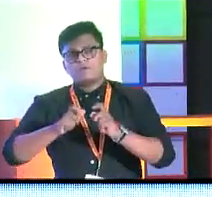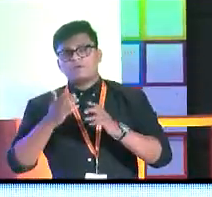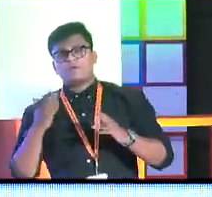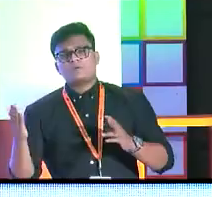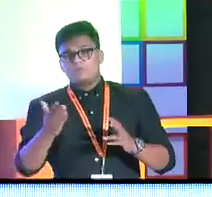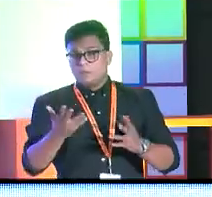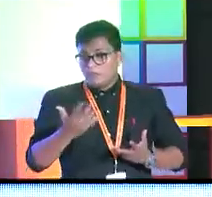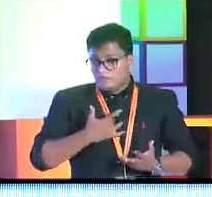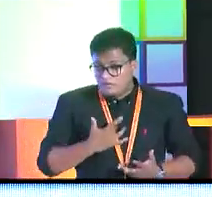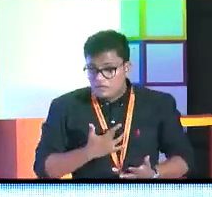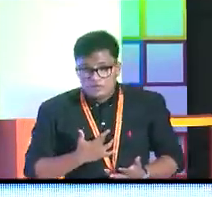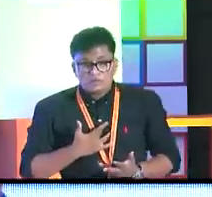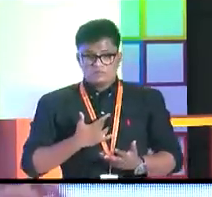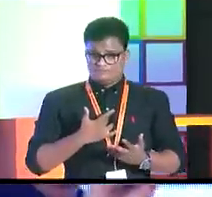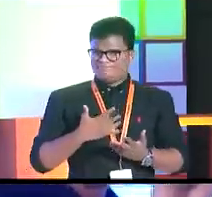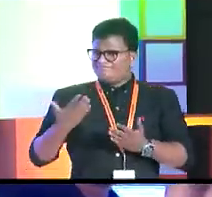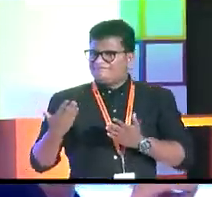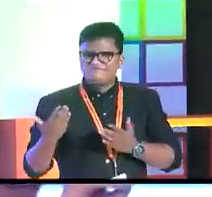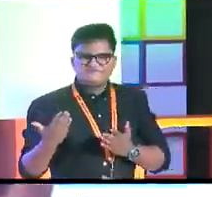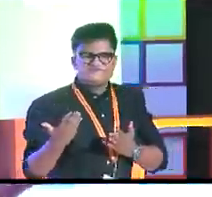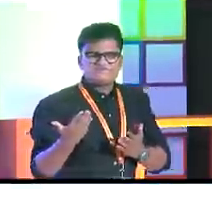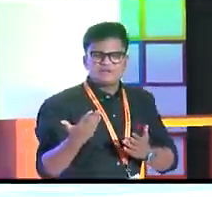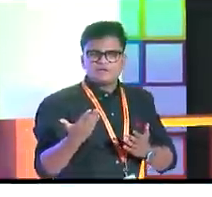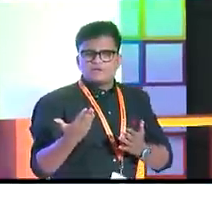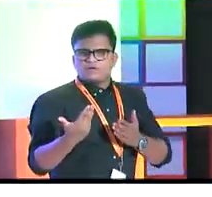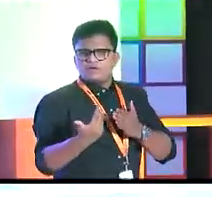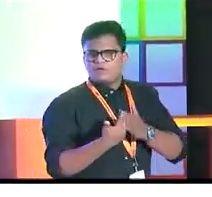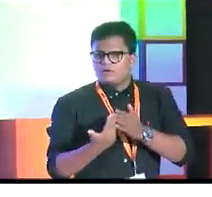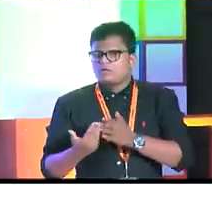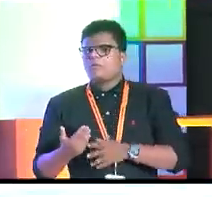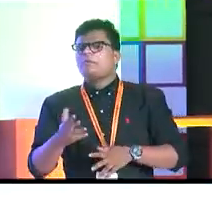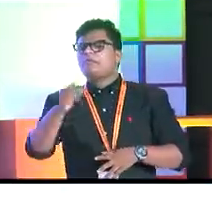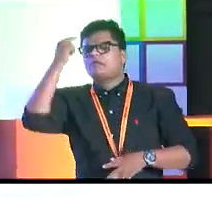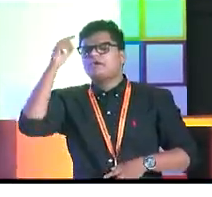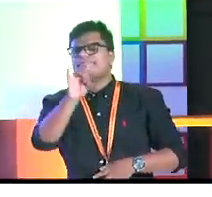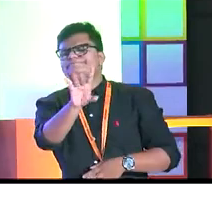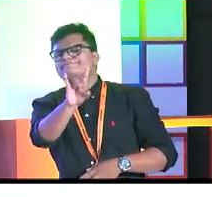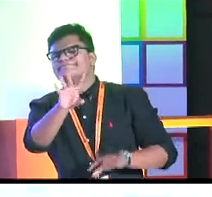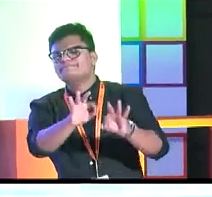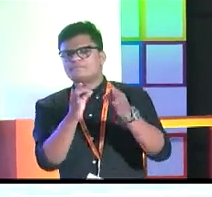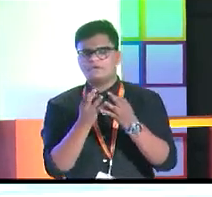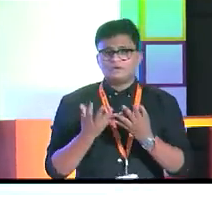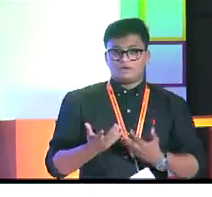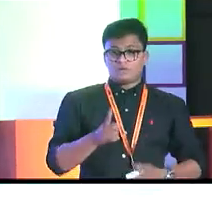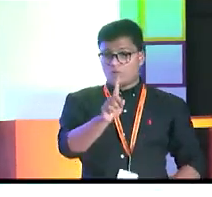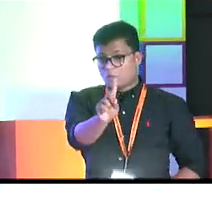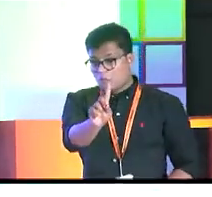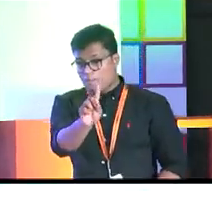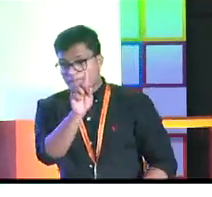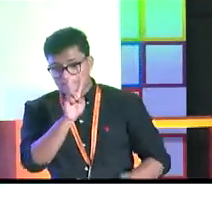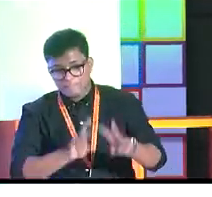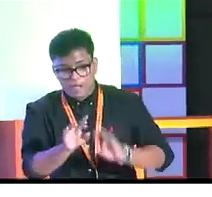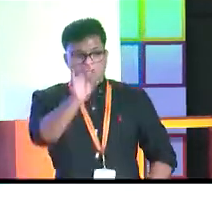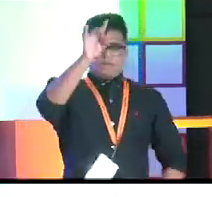करके अपने आस पास की, दे जस्ट इमेजिन 10 फैमिलीज, 15 फैमिलीज, एंड दे विल फाइंड एटलीस्ट वन केस